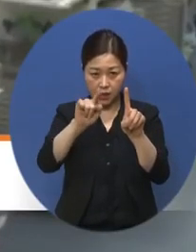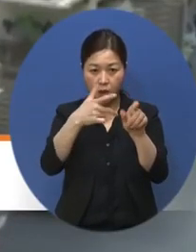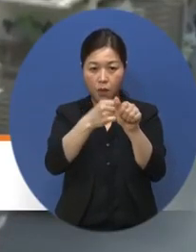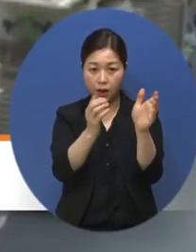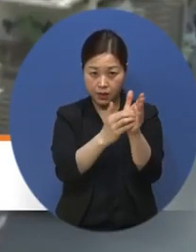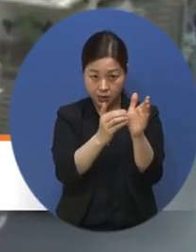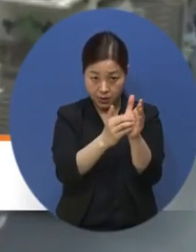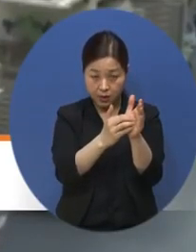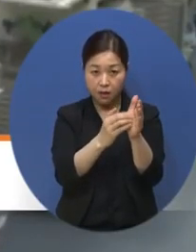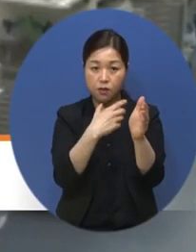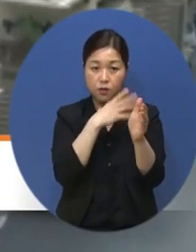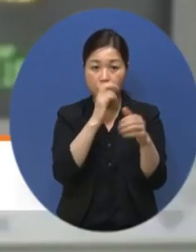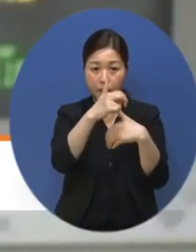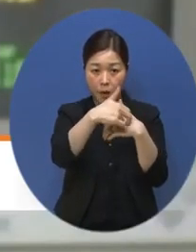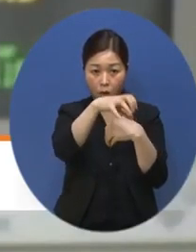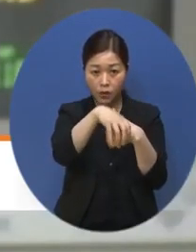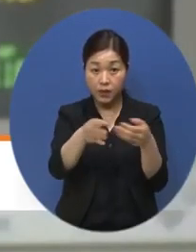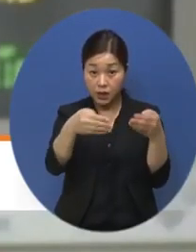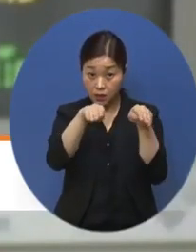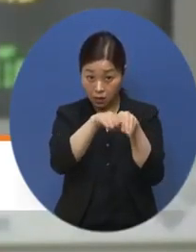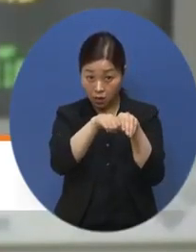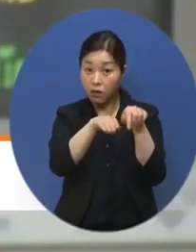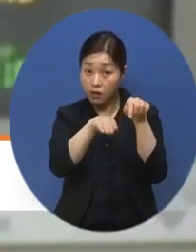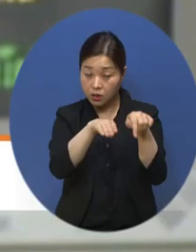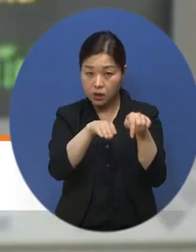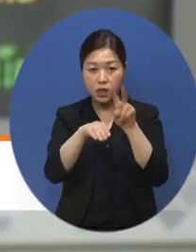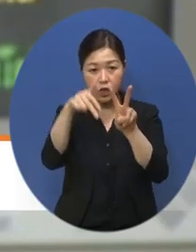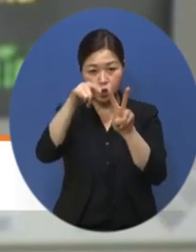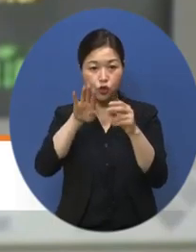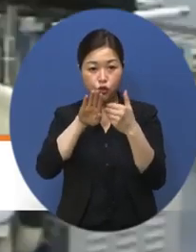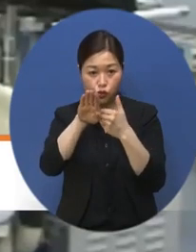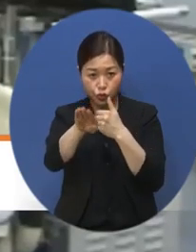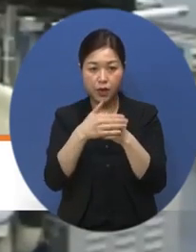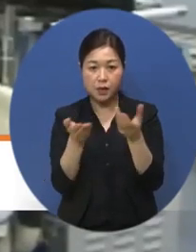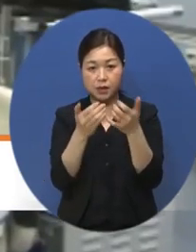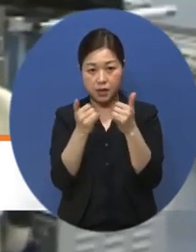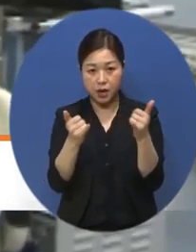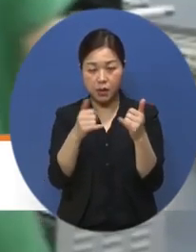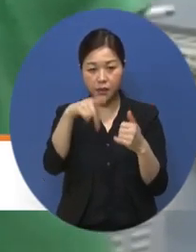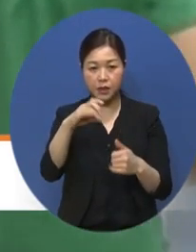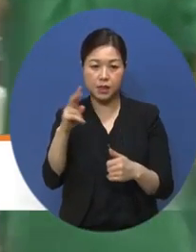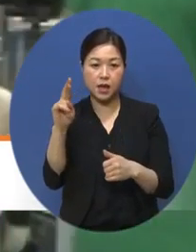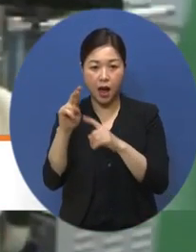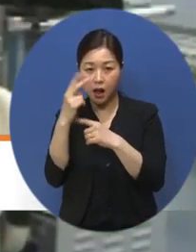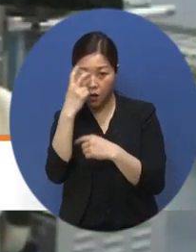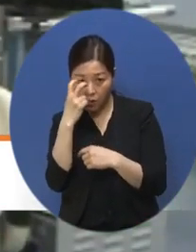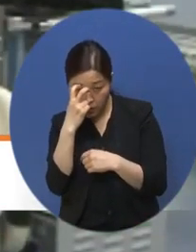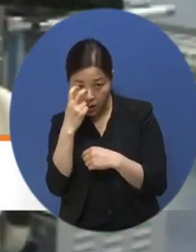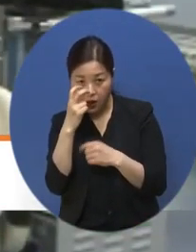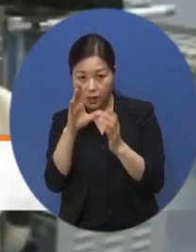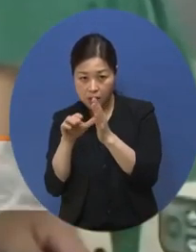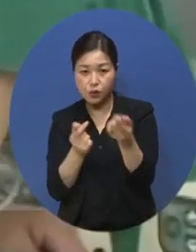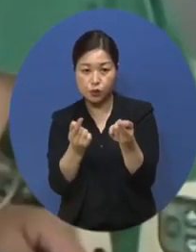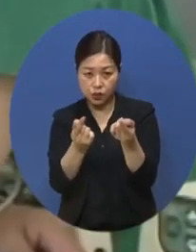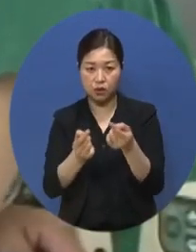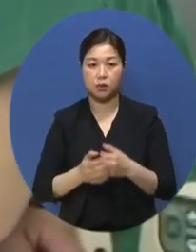완료한 교양 병원과 시설에 대해서는 이쪽 후부터 종사자의 pcr 검사 주기 를 조정합니다